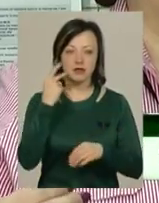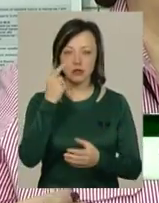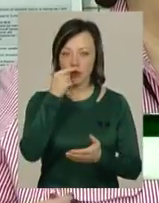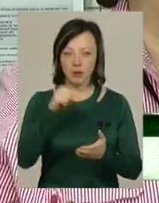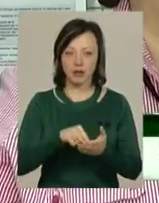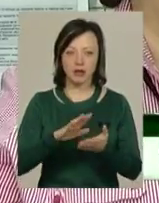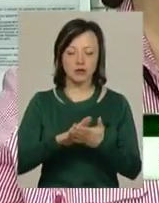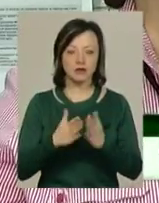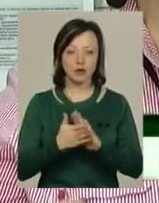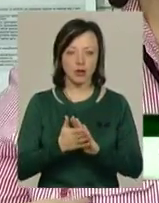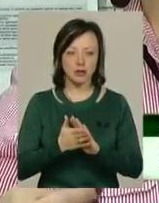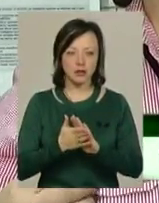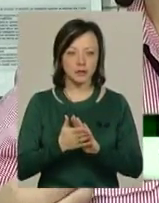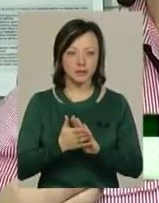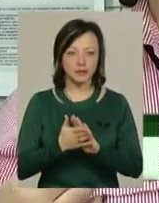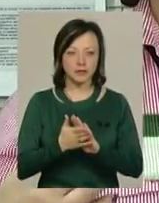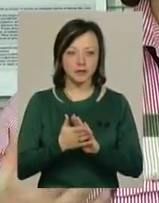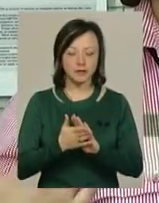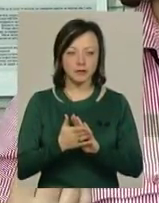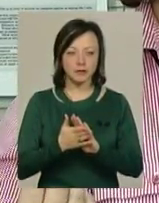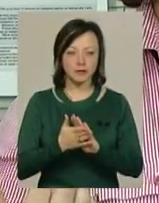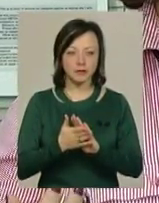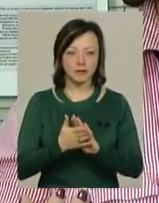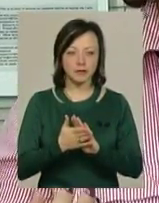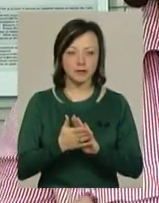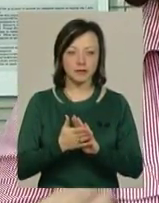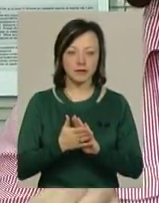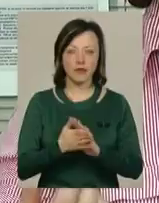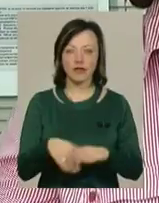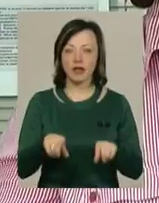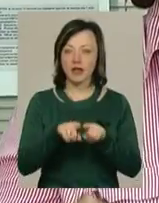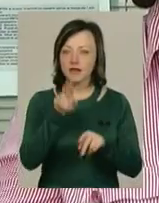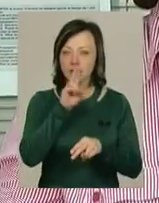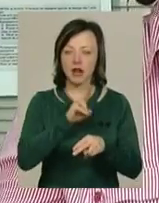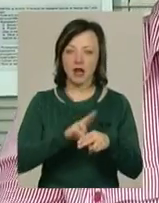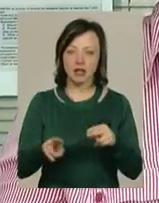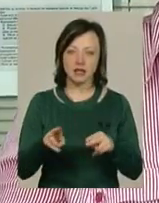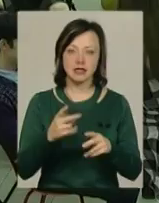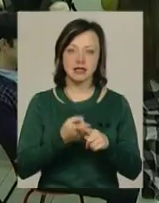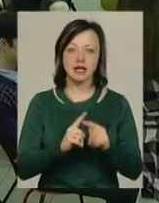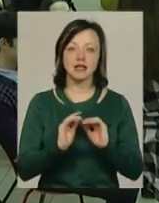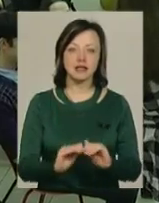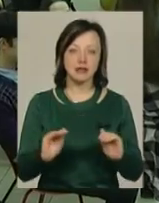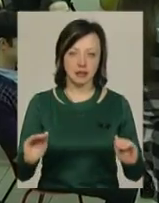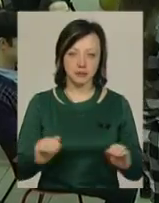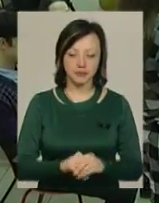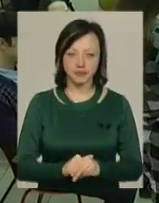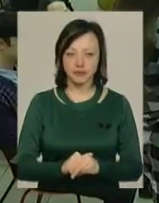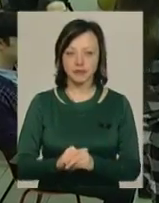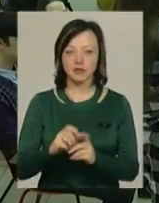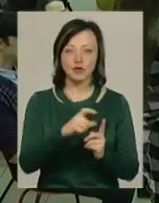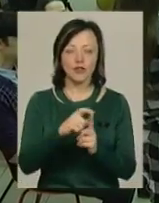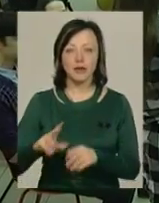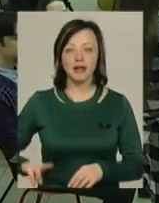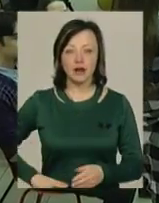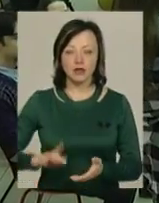опиняються в ситуації такій втраченій, тобто ситуації складні – це діти. За словами Алли Андрійчак,